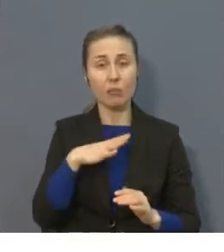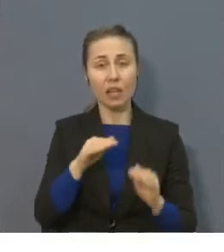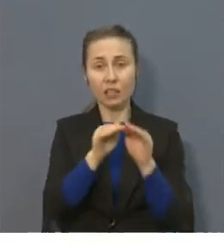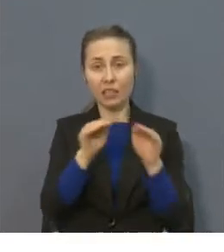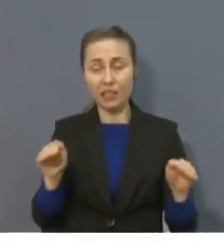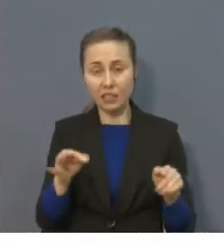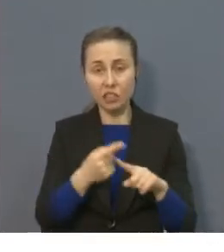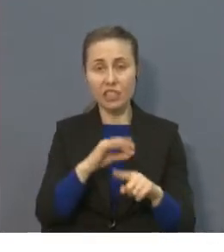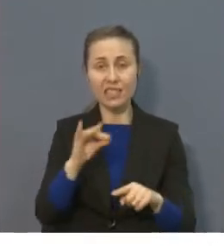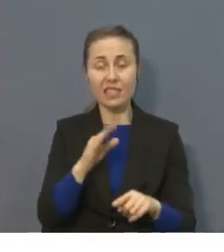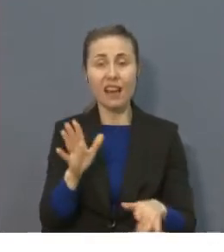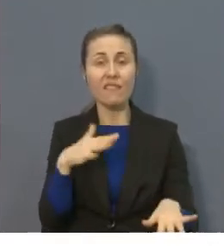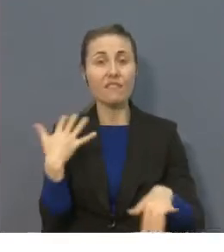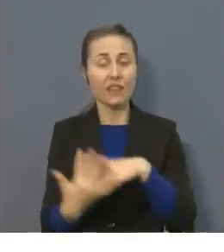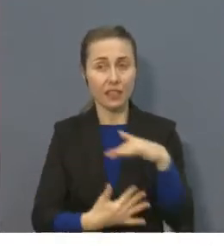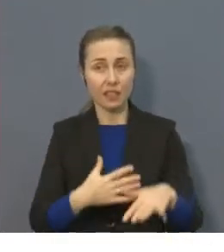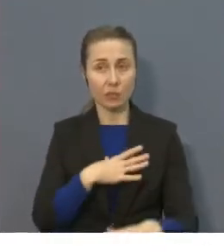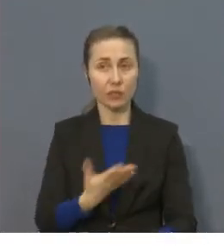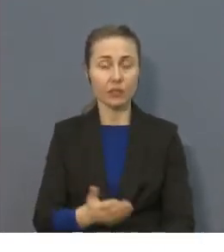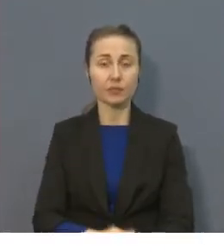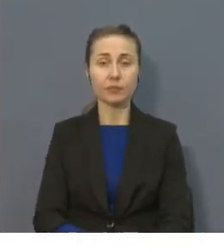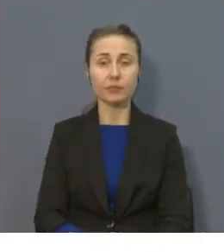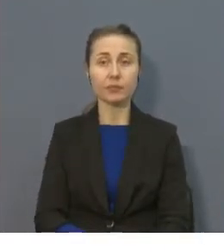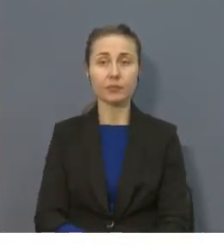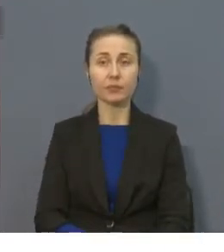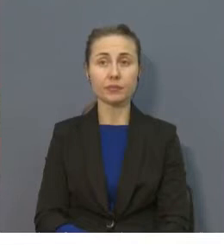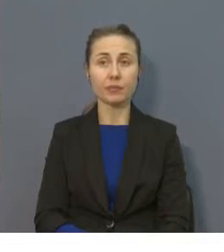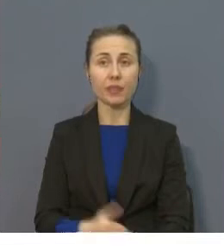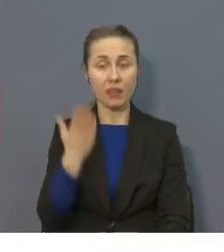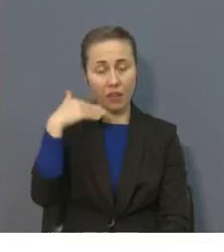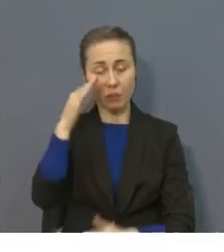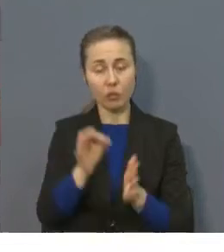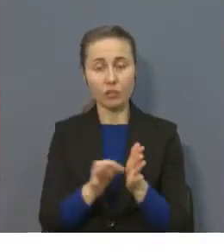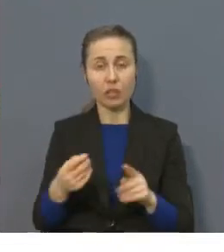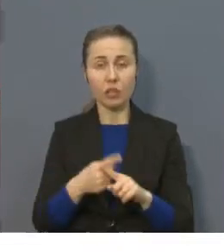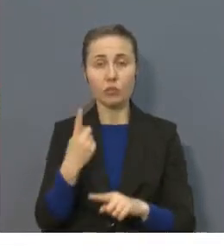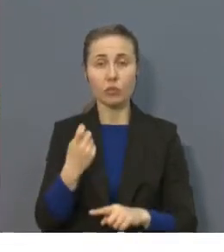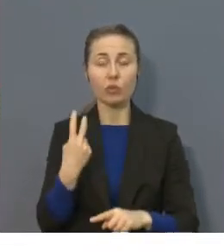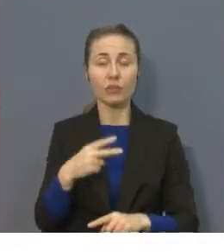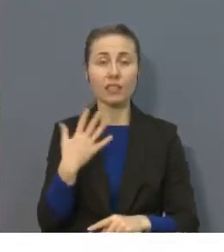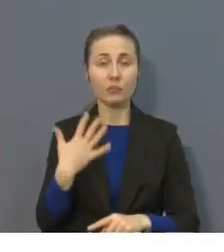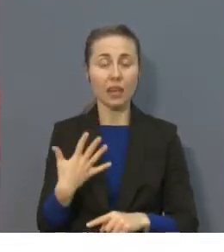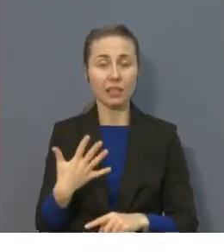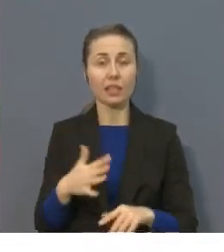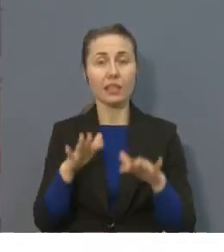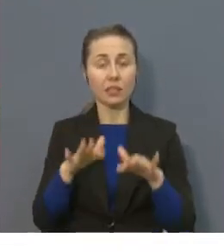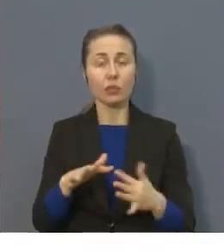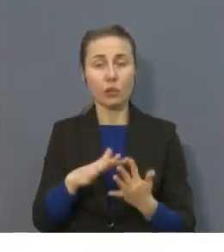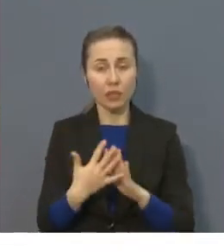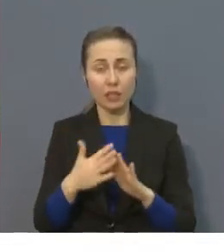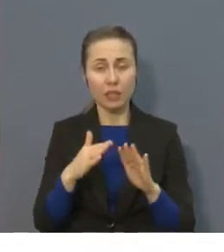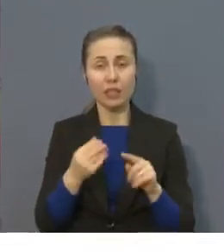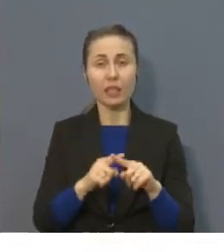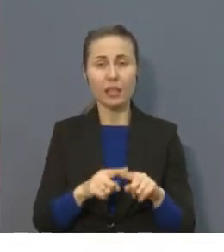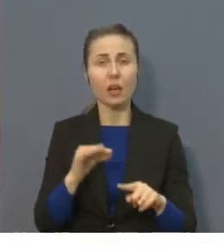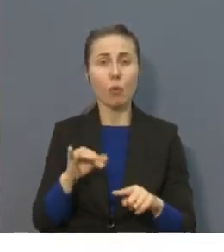артып отыр. На территории области у нас зона возможна. Ақмола облысында көктемгі су тасқыны қауіп аумағында